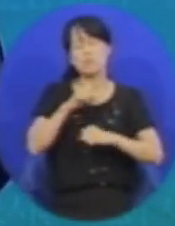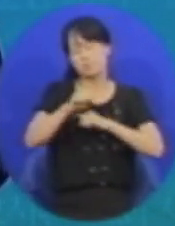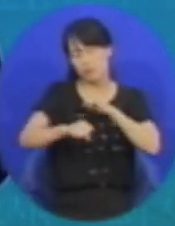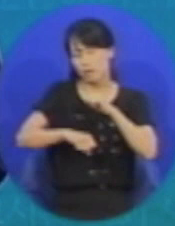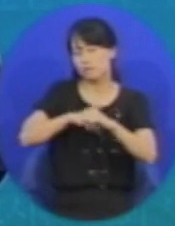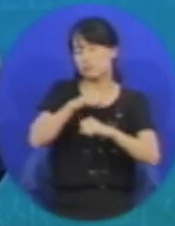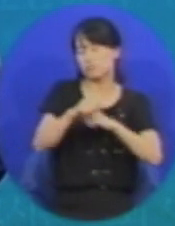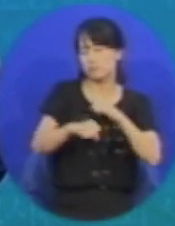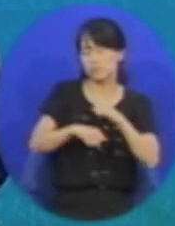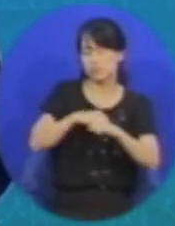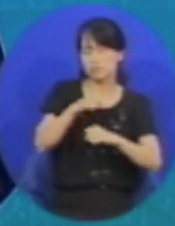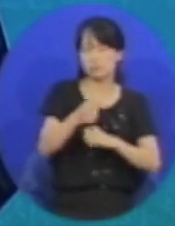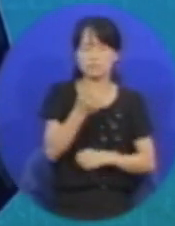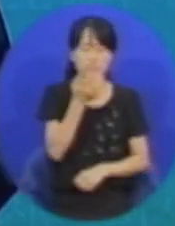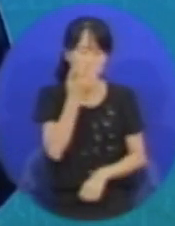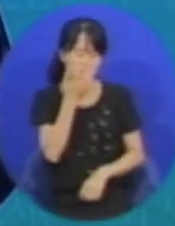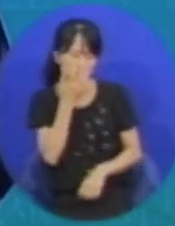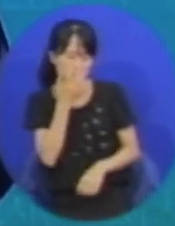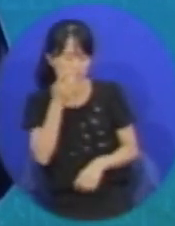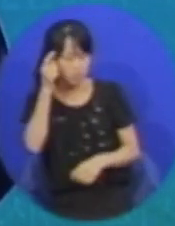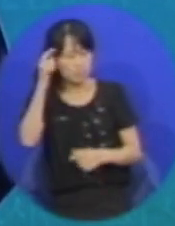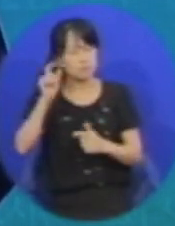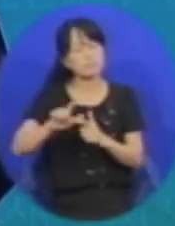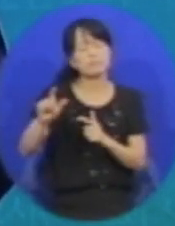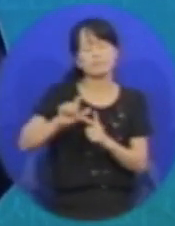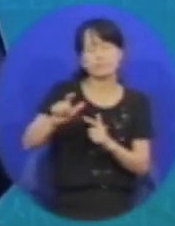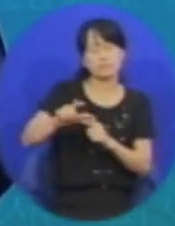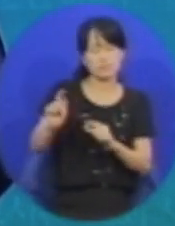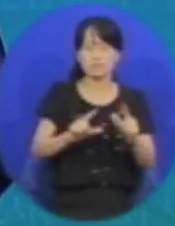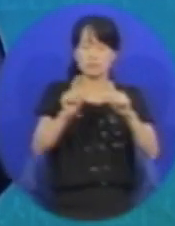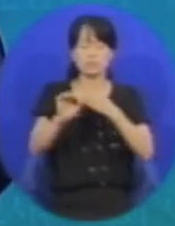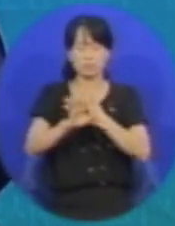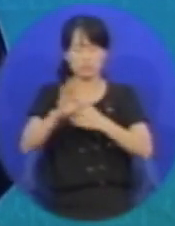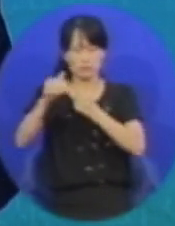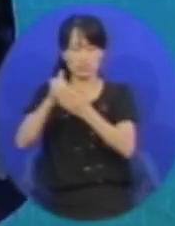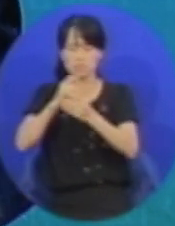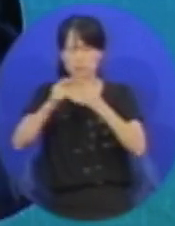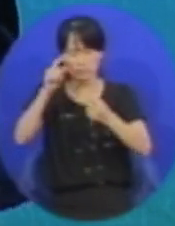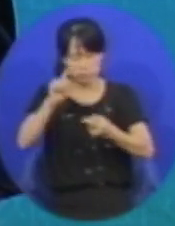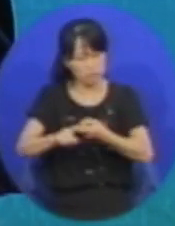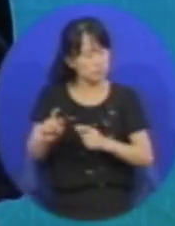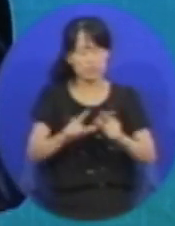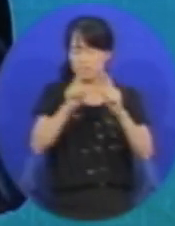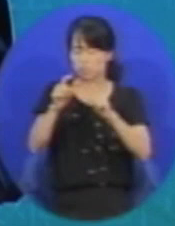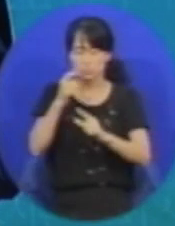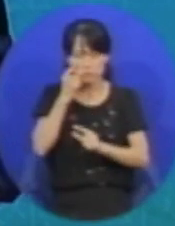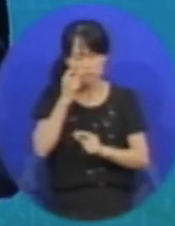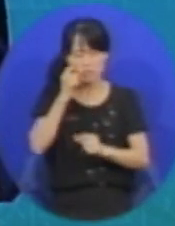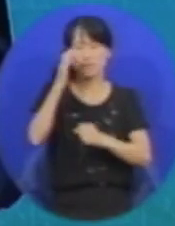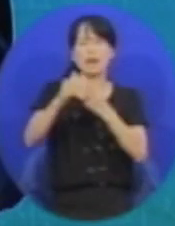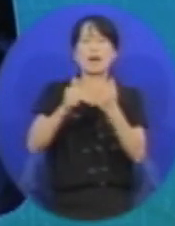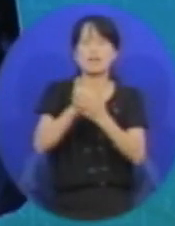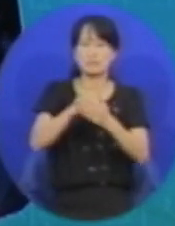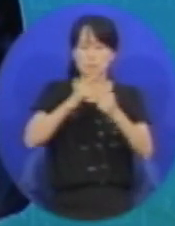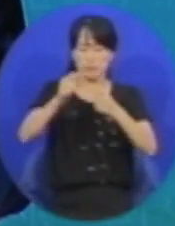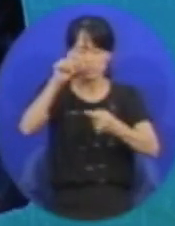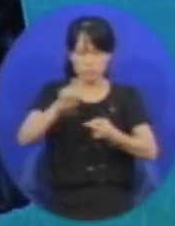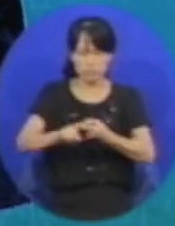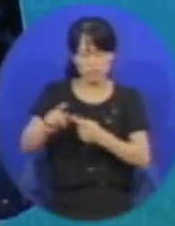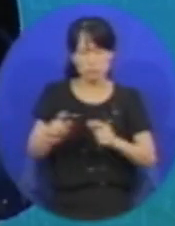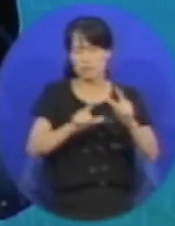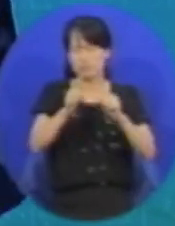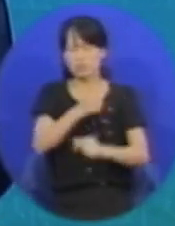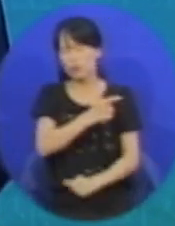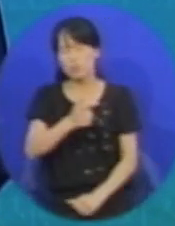살면 하나님 말씀대로 못 사는 세상이라는 겁니다. 하나님 말씀대로 살기가 너무너무 어려워지는